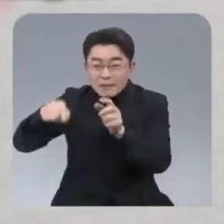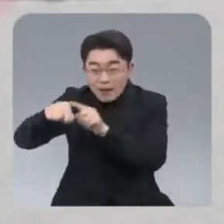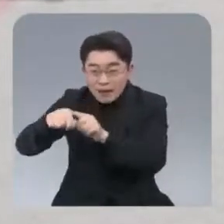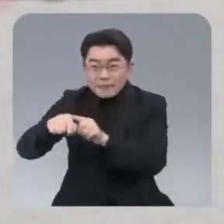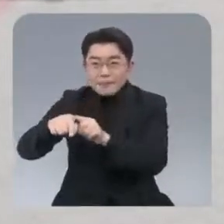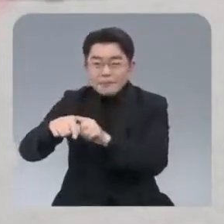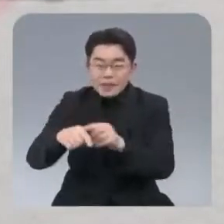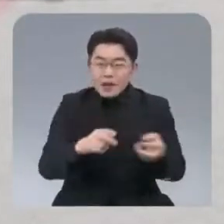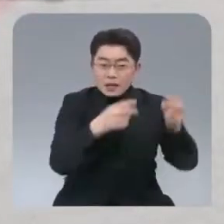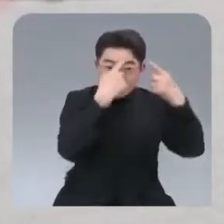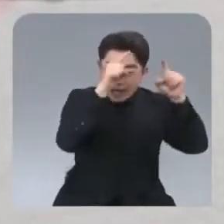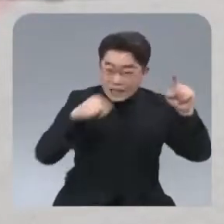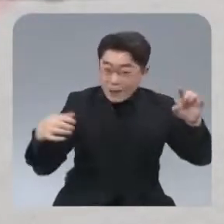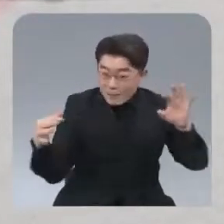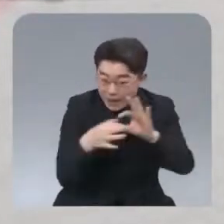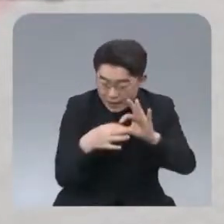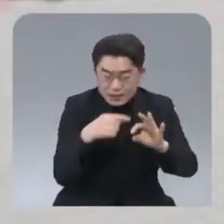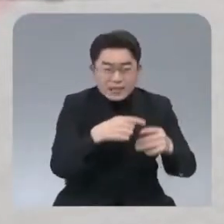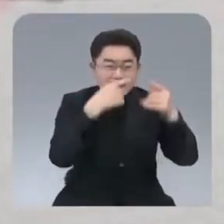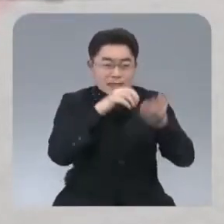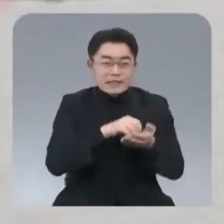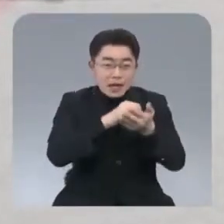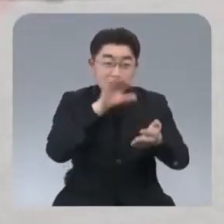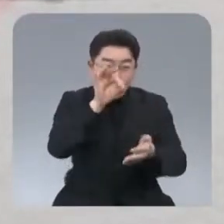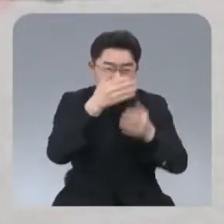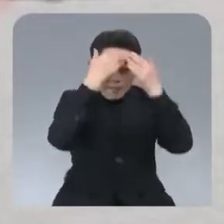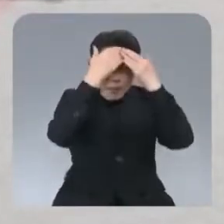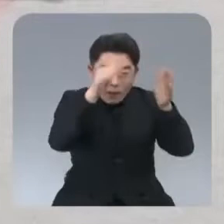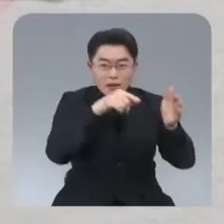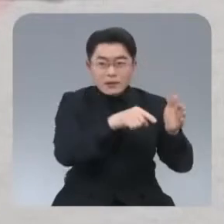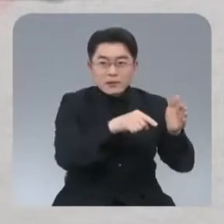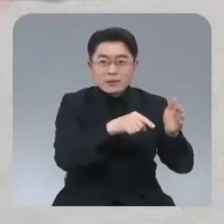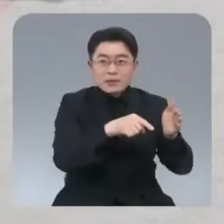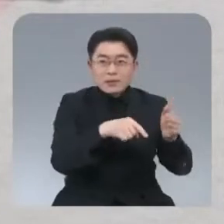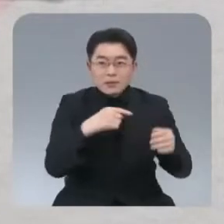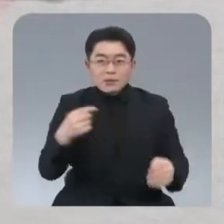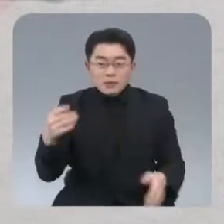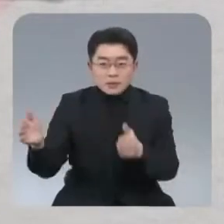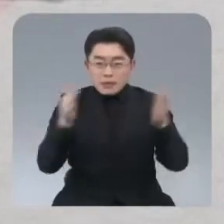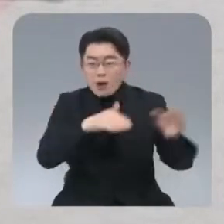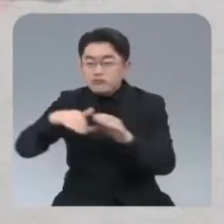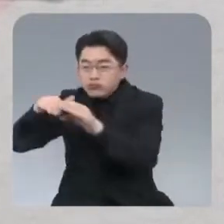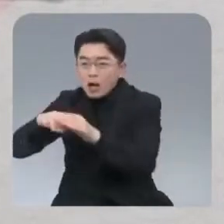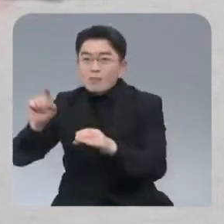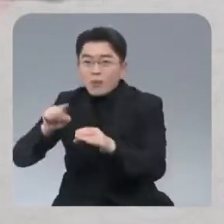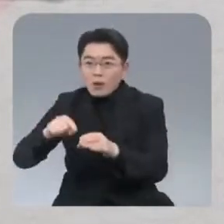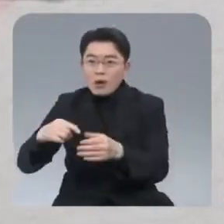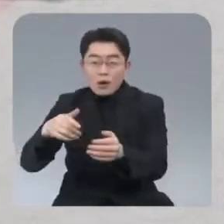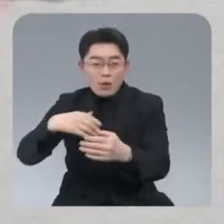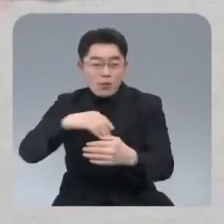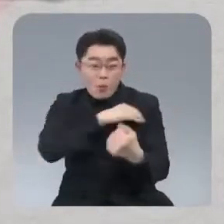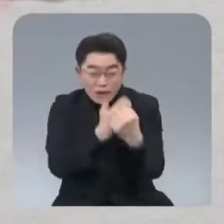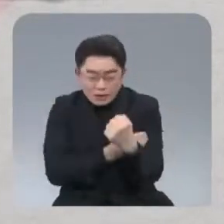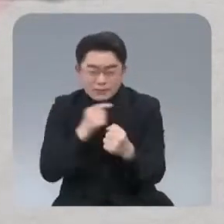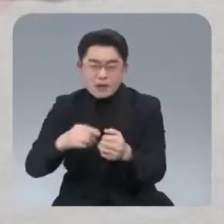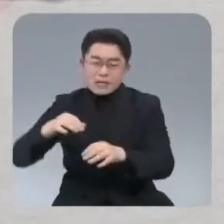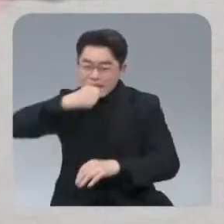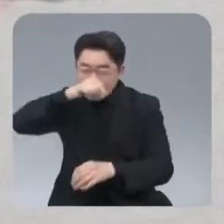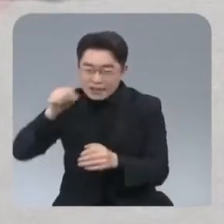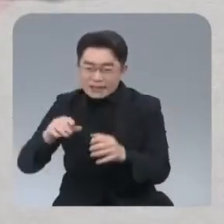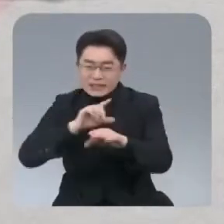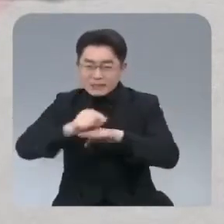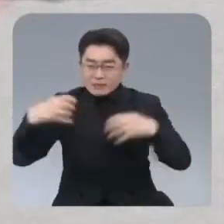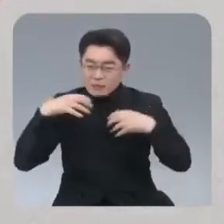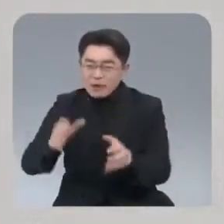정해 등록금 전액을 지원하고 문화와 관련된 권한과 재정을 지방의 대폭 넘기게 딴 구상도